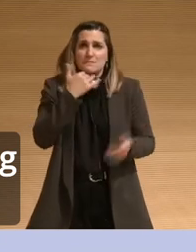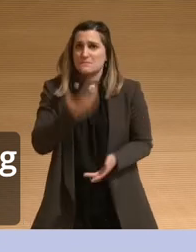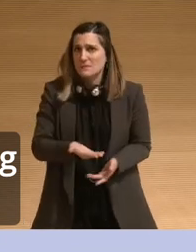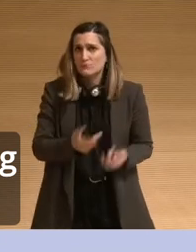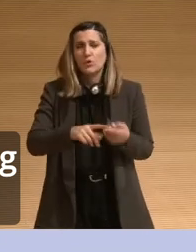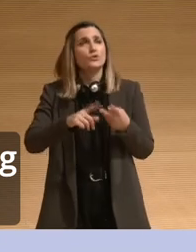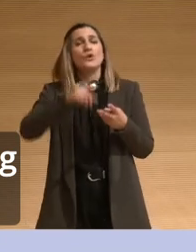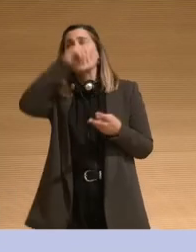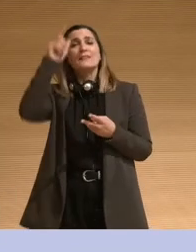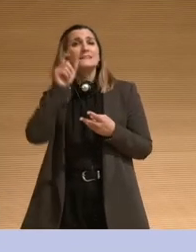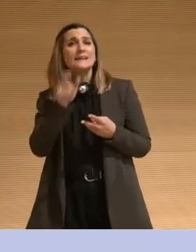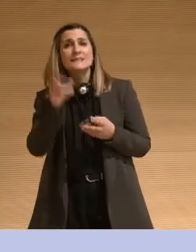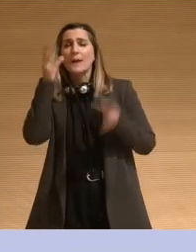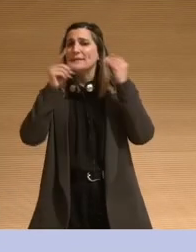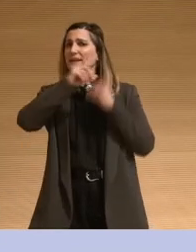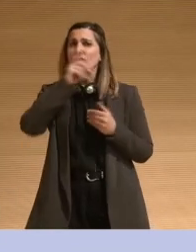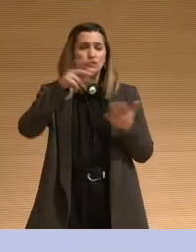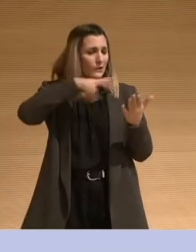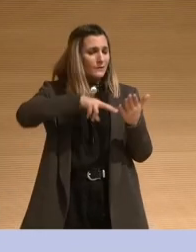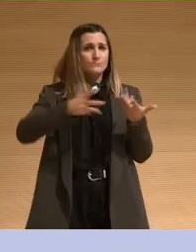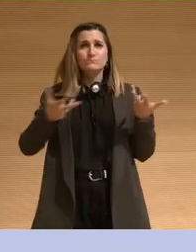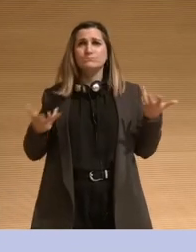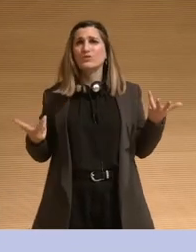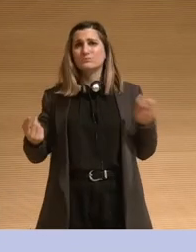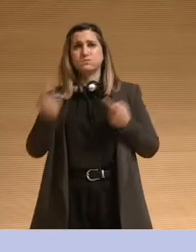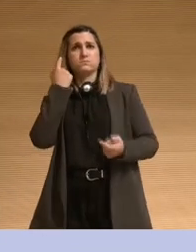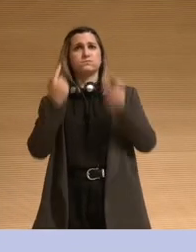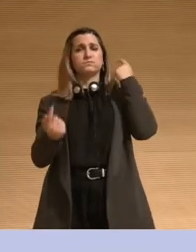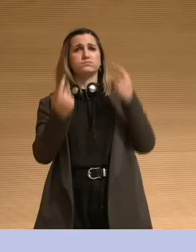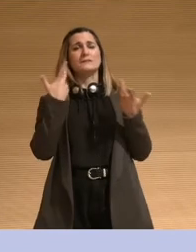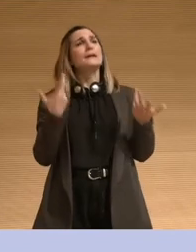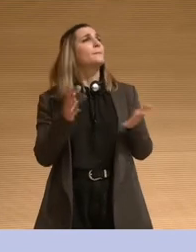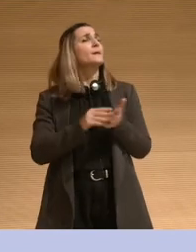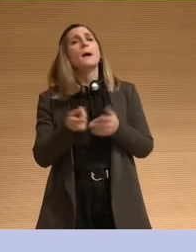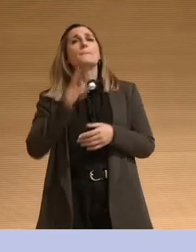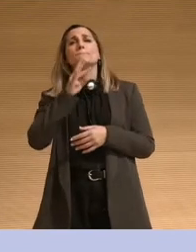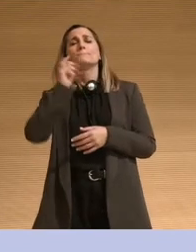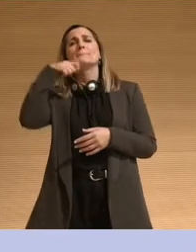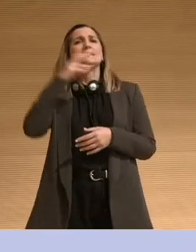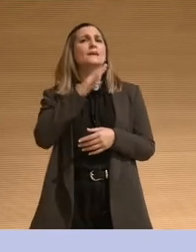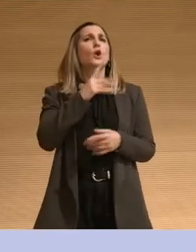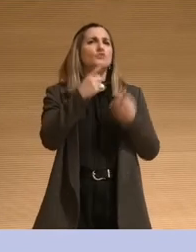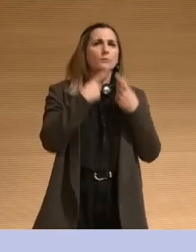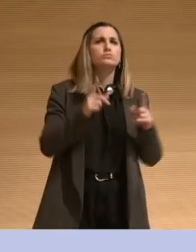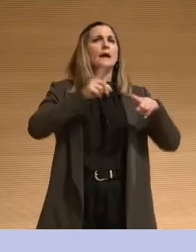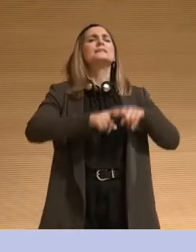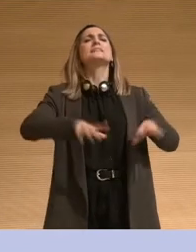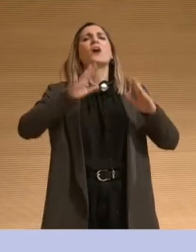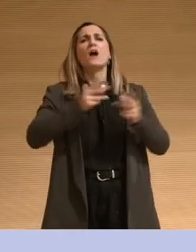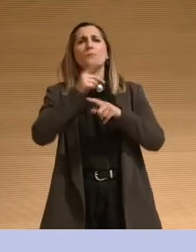δυσλεξίας, μαθησιακές δυσκολίες ή μπορεί να έχουν μια άλλη γλώσσα ως πρώτη και δεν μπορούν να διαβάσουν με την ίδια ευκολία